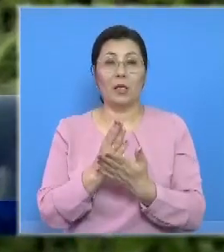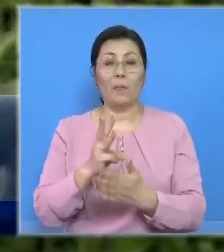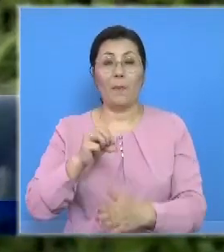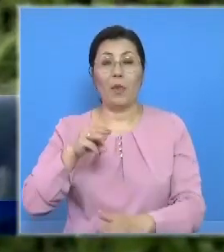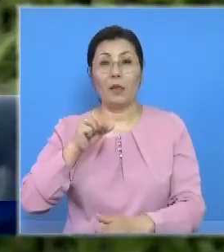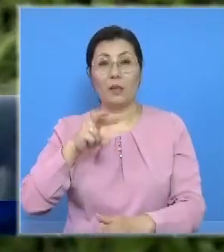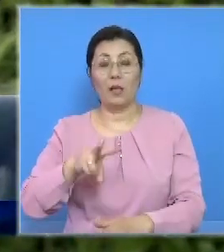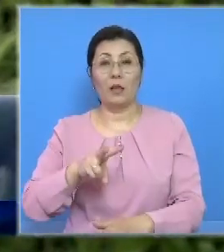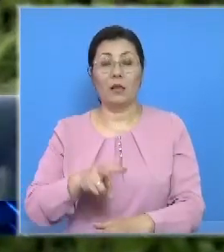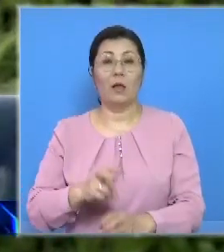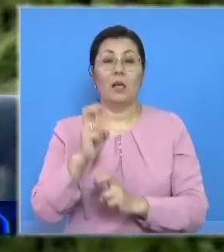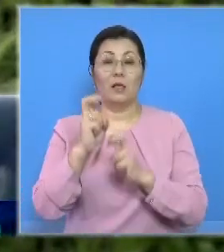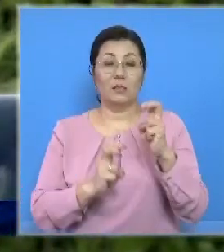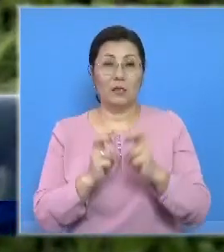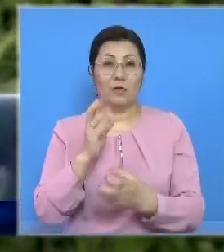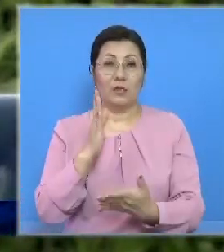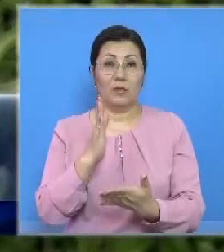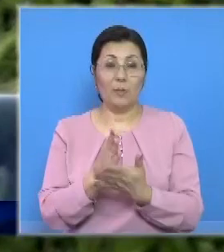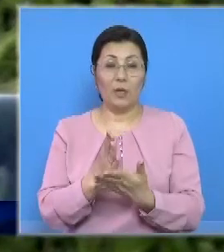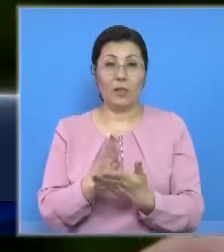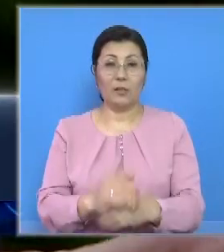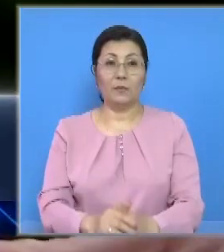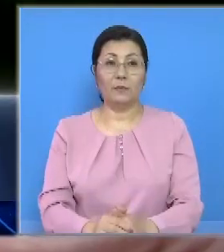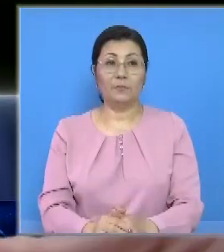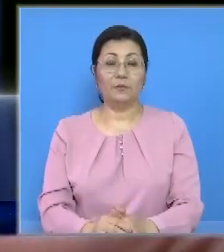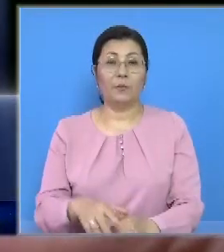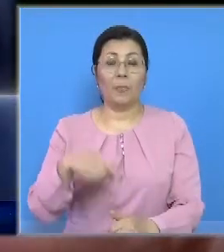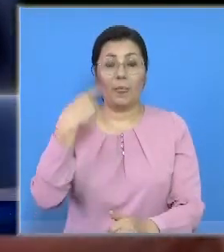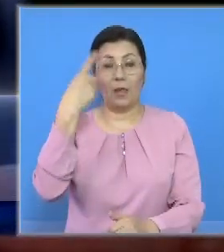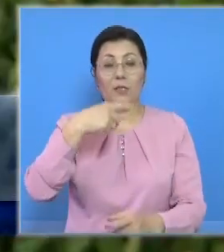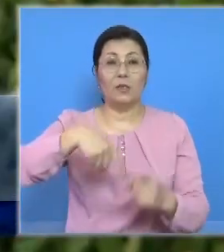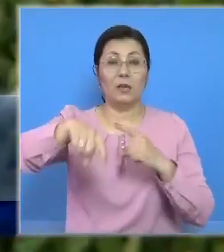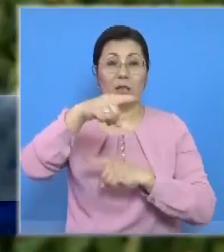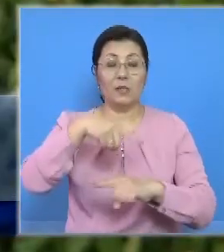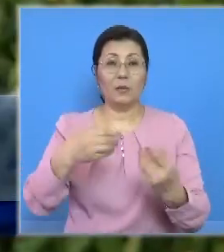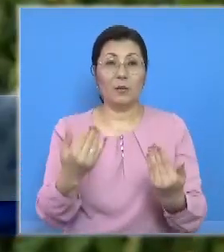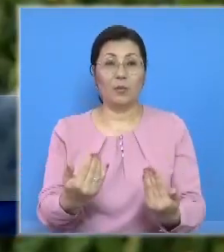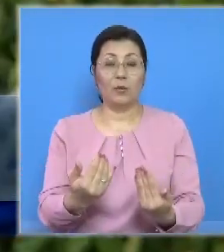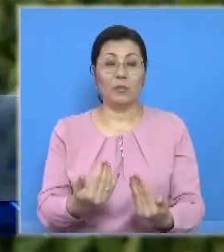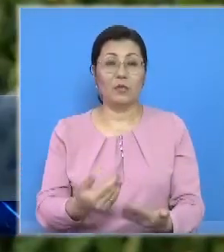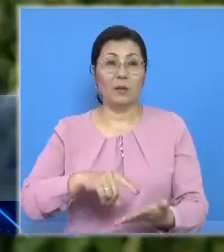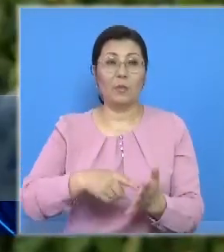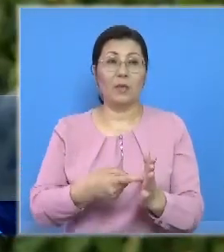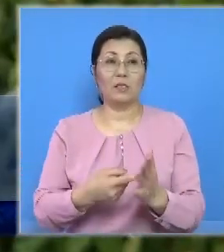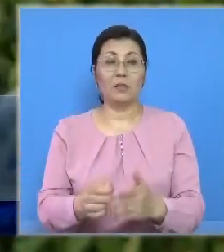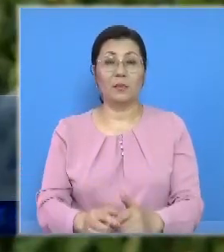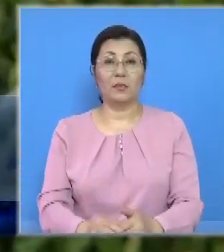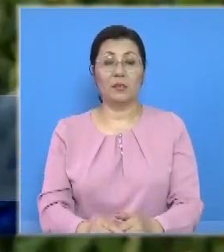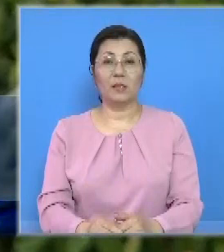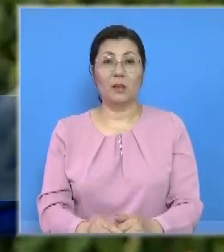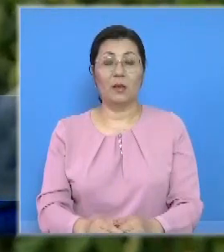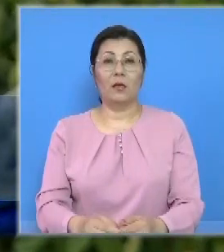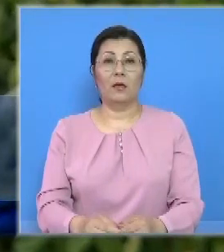металдық бетондық құралдарды жасау цехы бар. Жеке кәсіпкерлерге бүгінгі бізде мақсатымыз